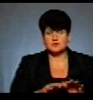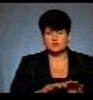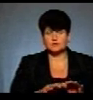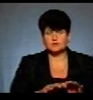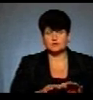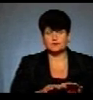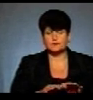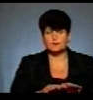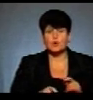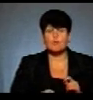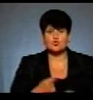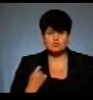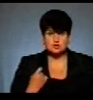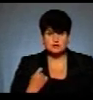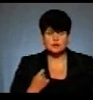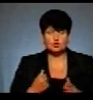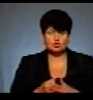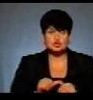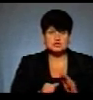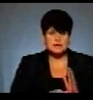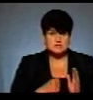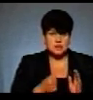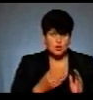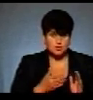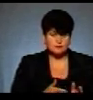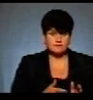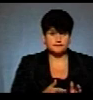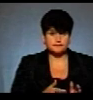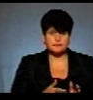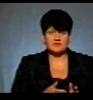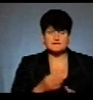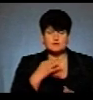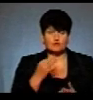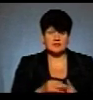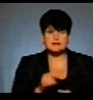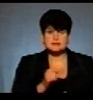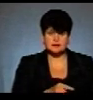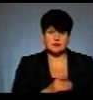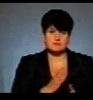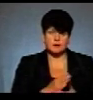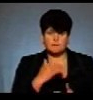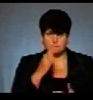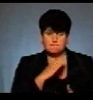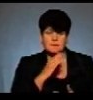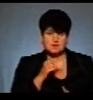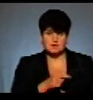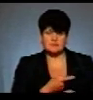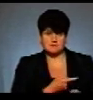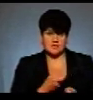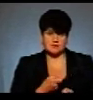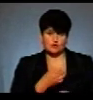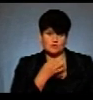про адміністративні правопорушення, тобто до 16 років, відповідальність за них несуть батьки, вони притягуються до